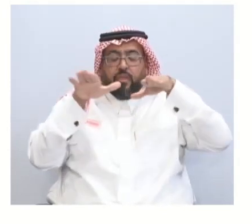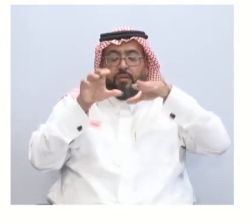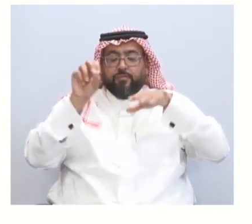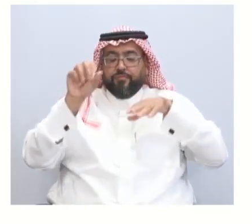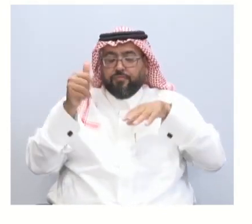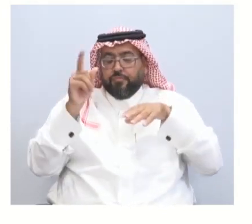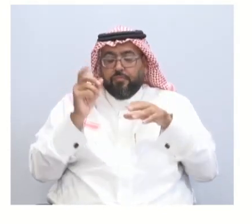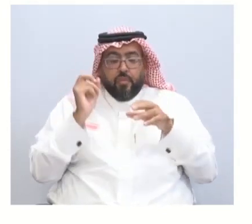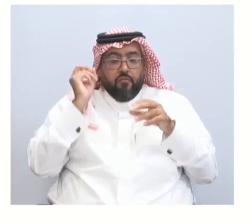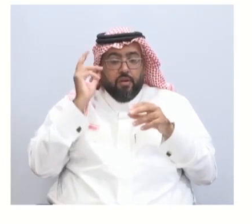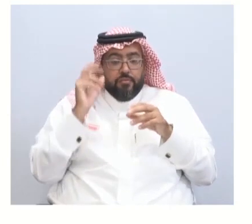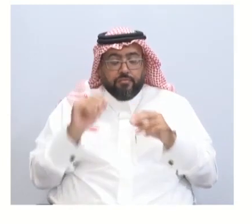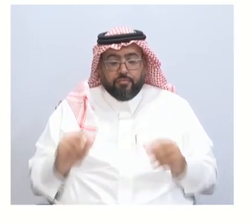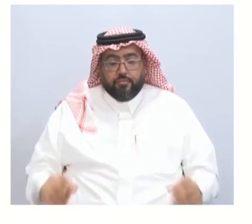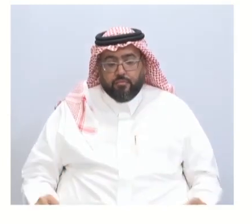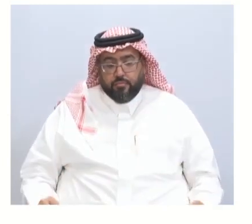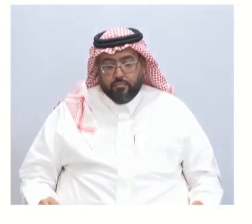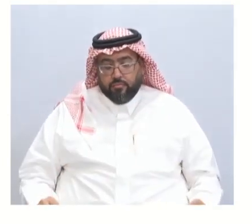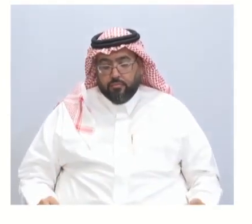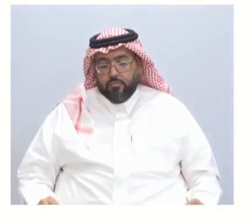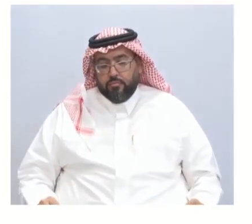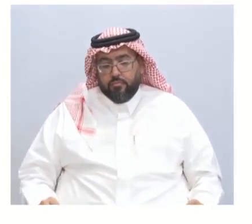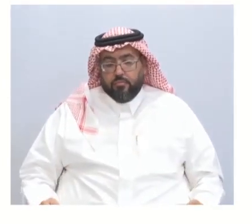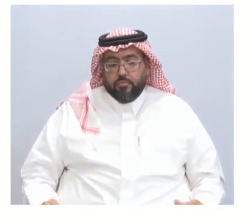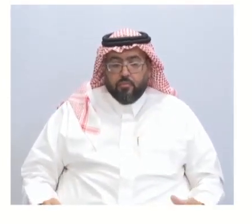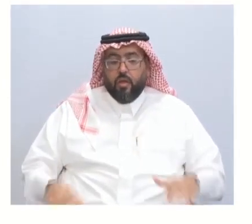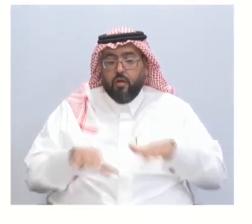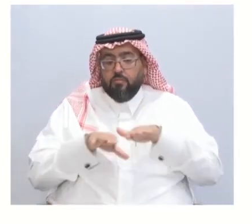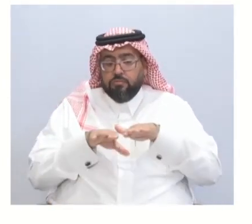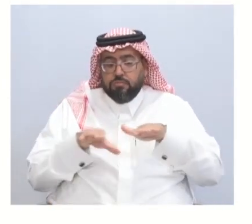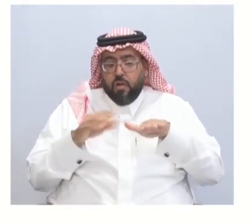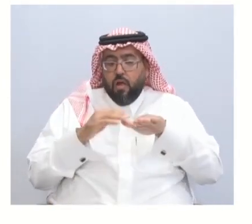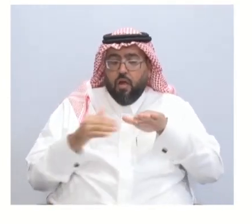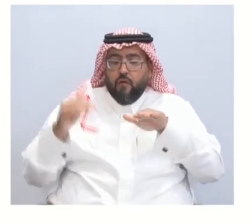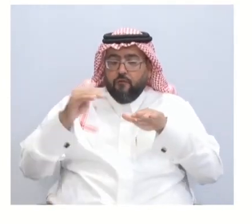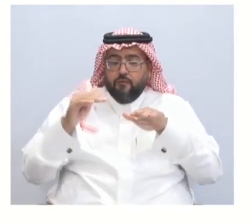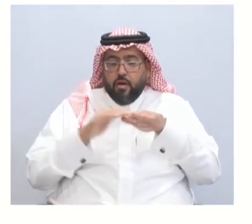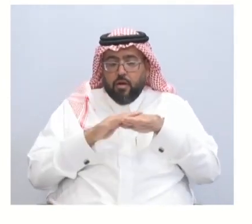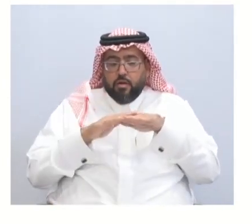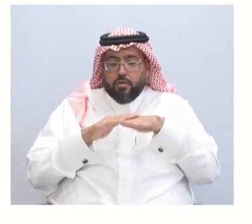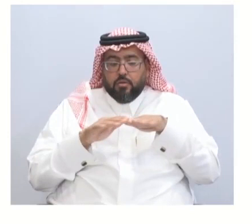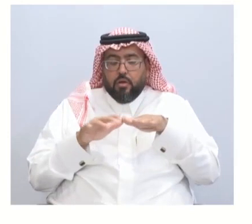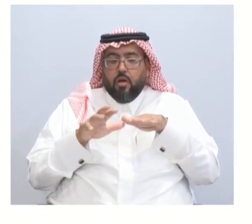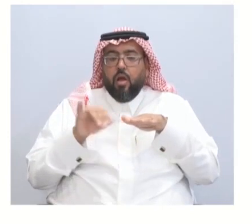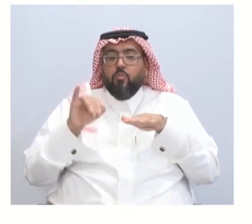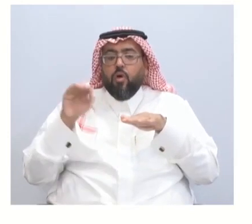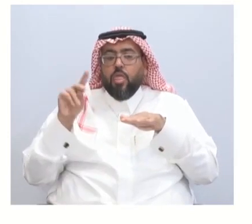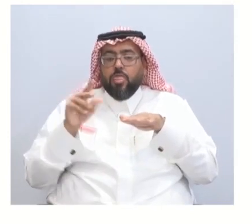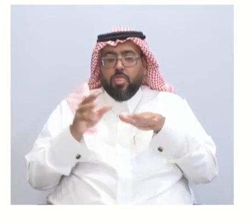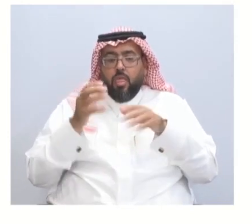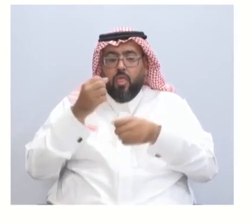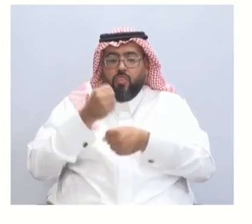اقترح فاجنر ان القارات تحركت فوق قيعان المحيطات